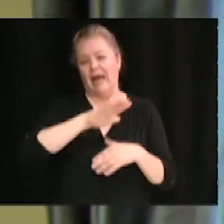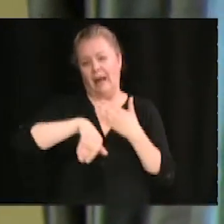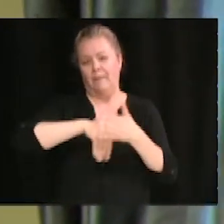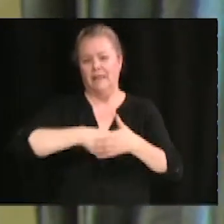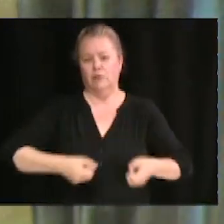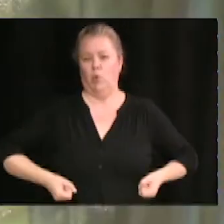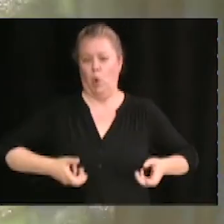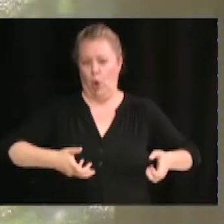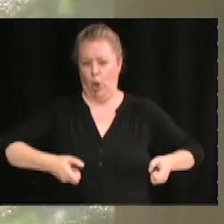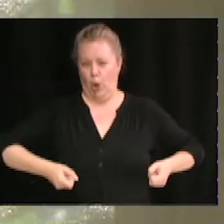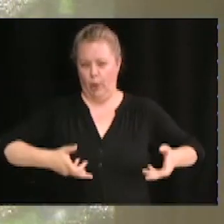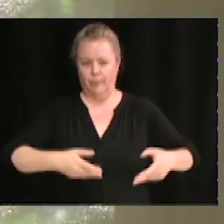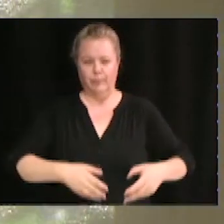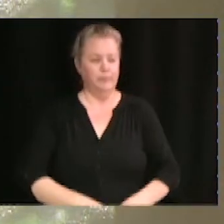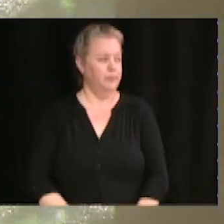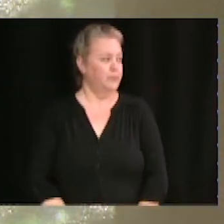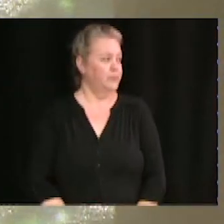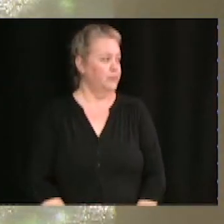Merci, Yannick.